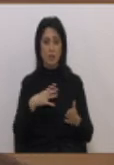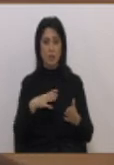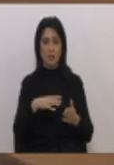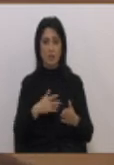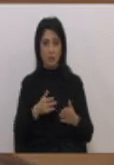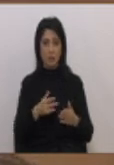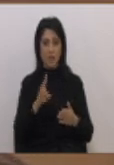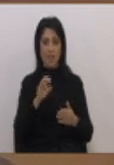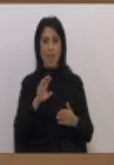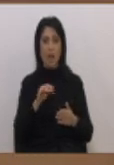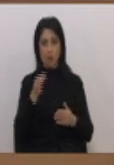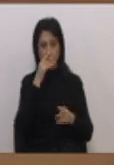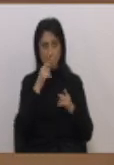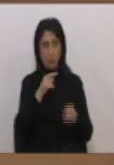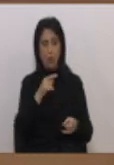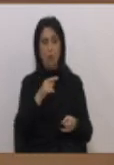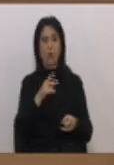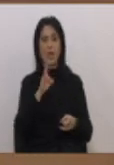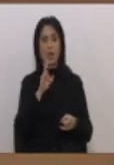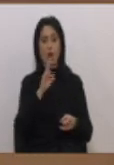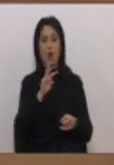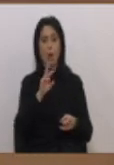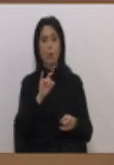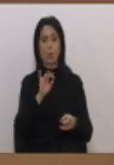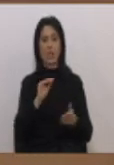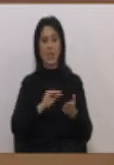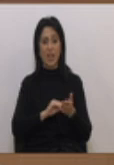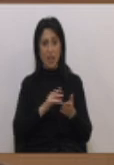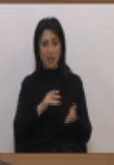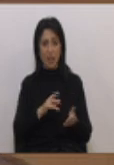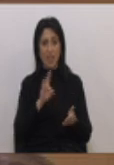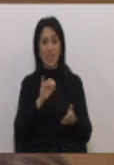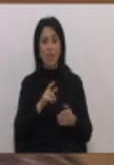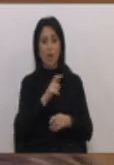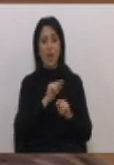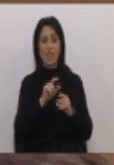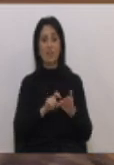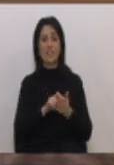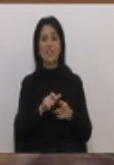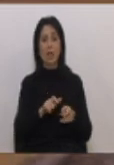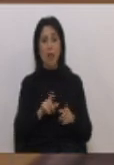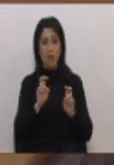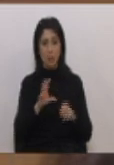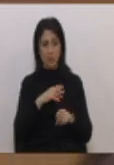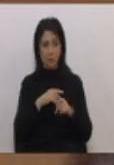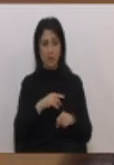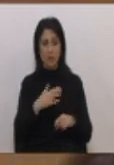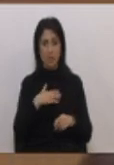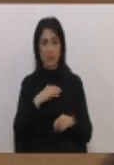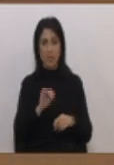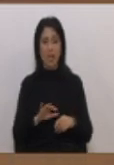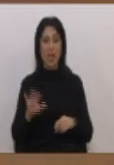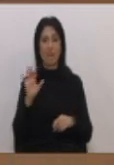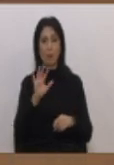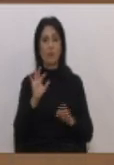cromie salma NATO, tavis comunicăși da masut odar. NATO și cât vreune bis gza, își vor găsi cei de asemenea